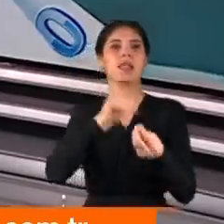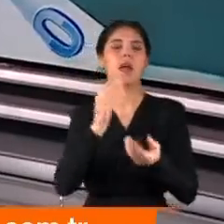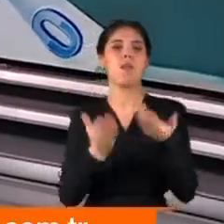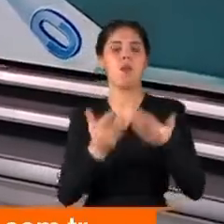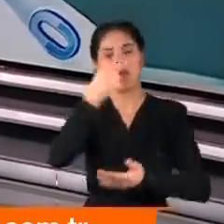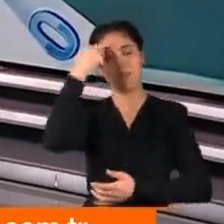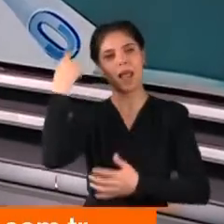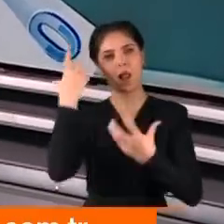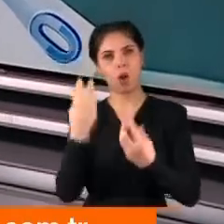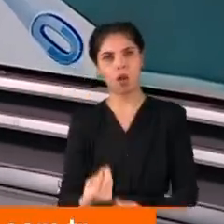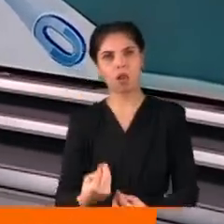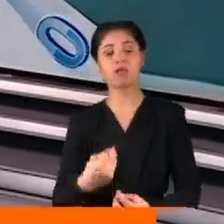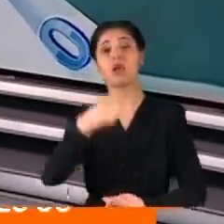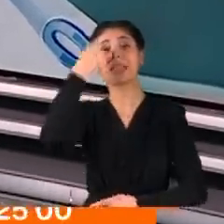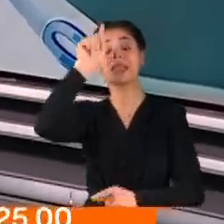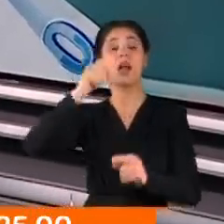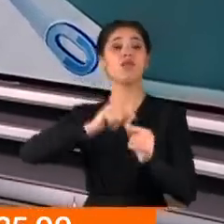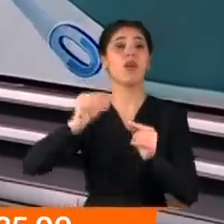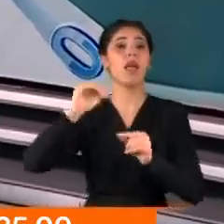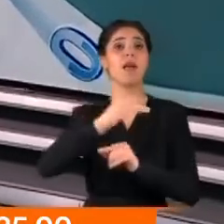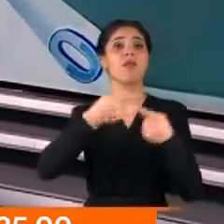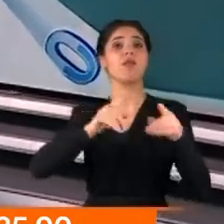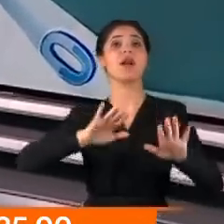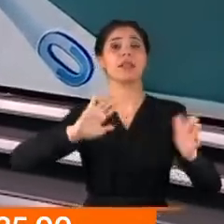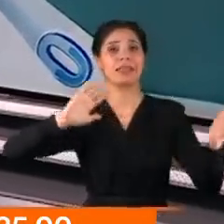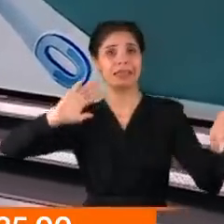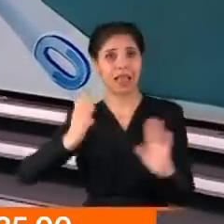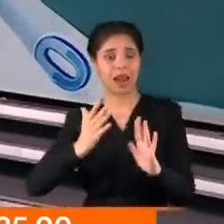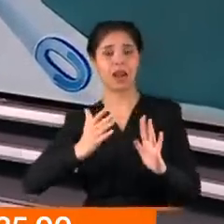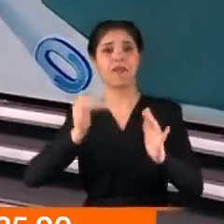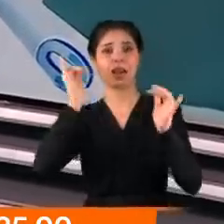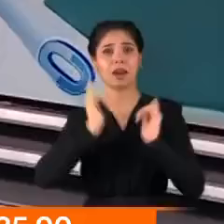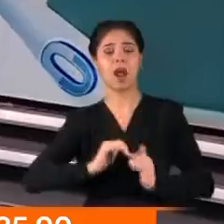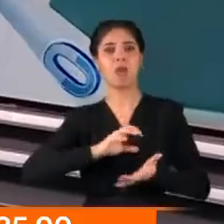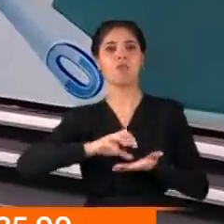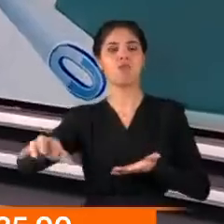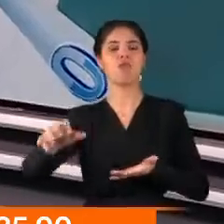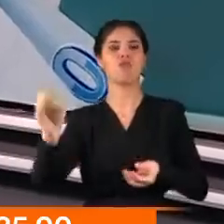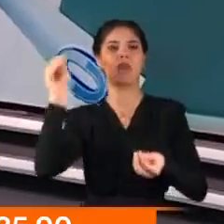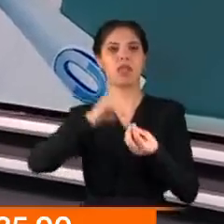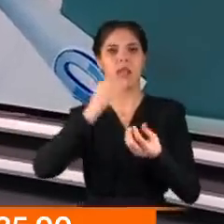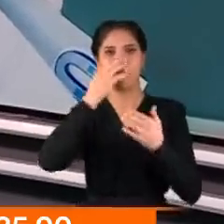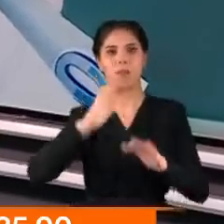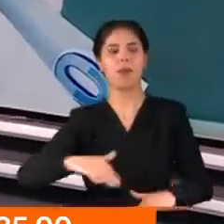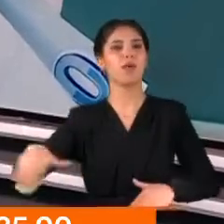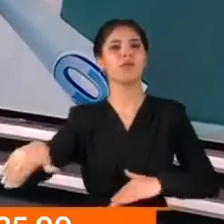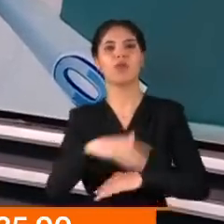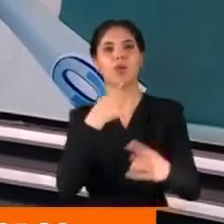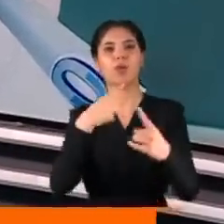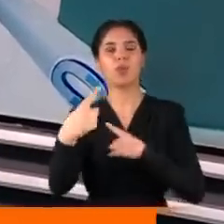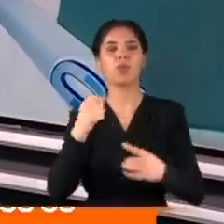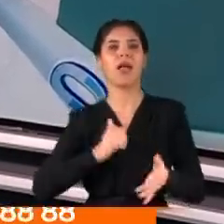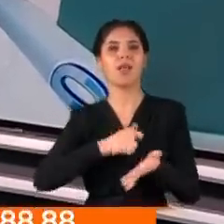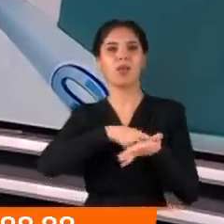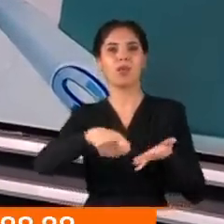Tabii sadece enflasyon farkı değil, taraflar ciddi oranda da bir refah payı artışı bekliyor. Sokakta konuşulan oran